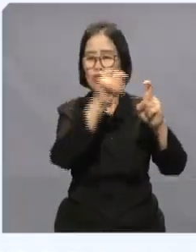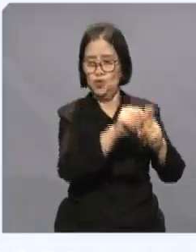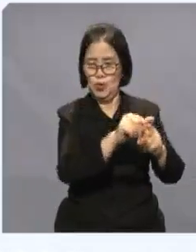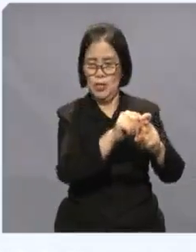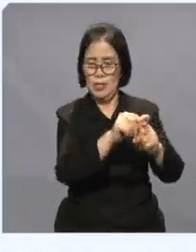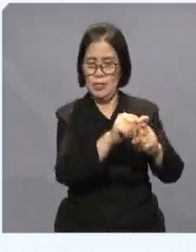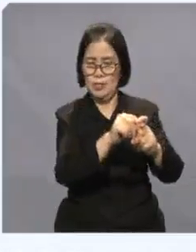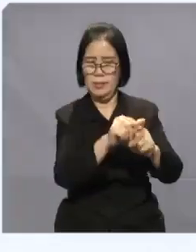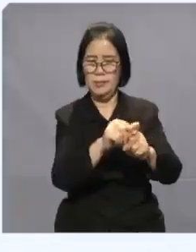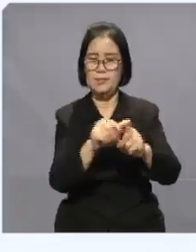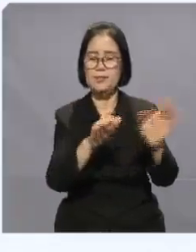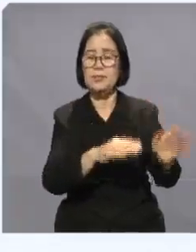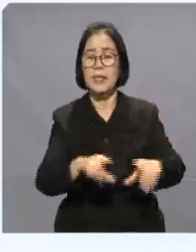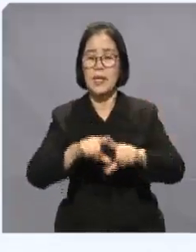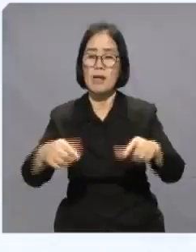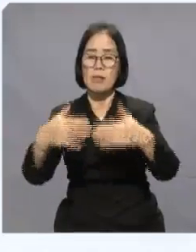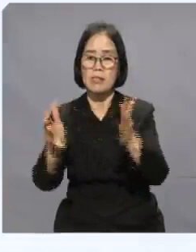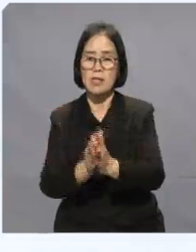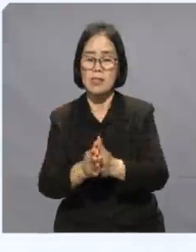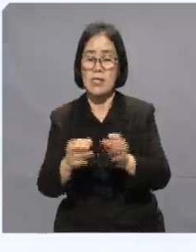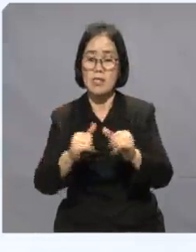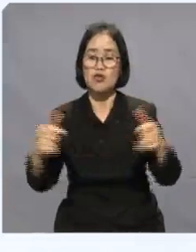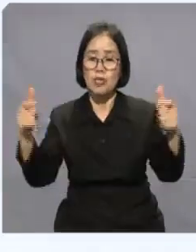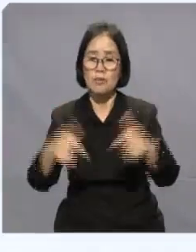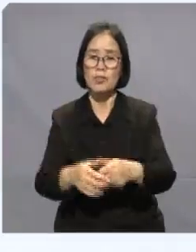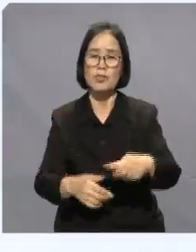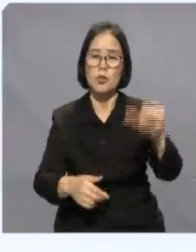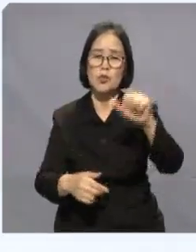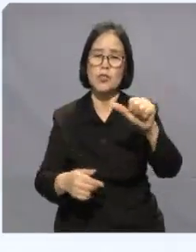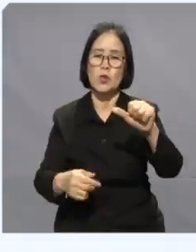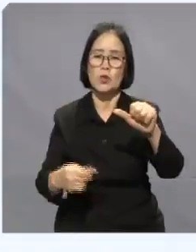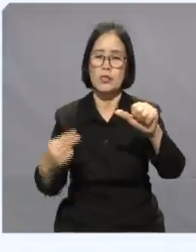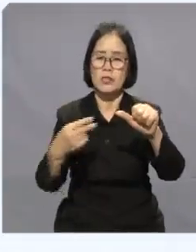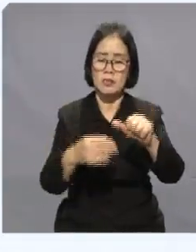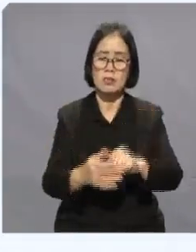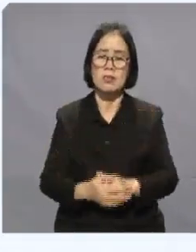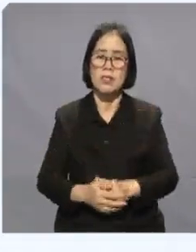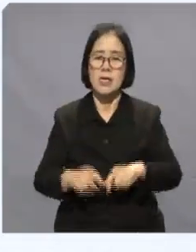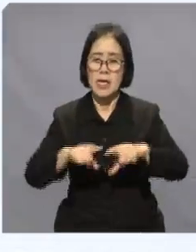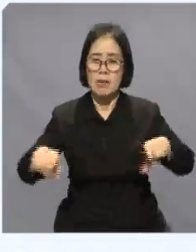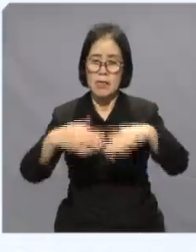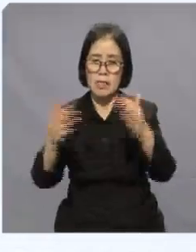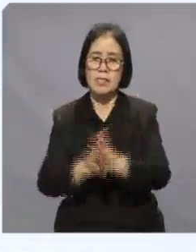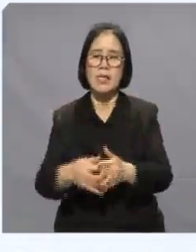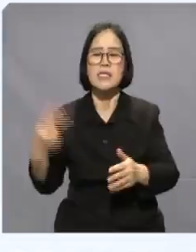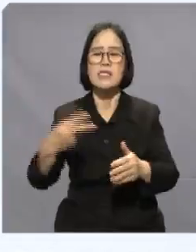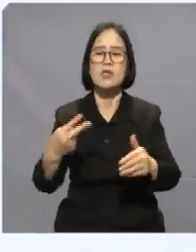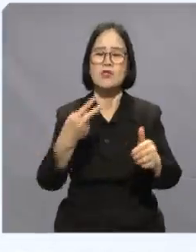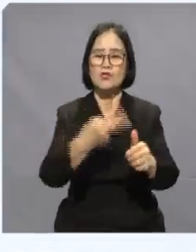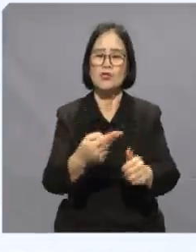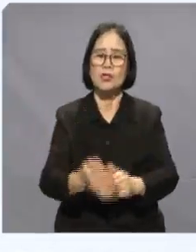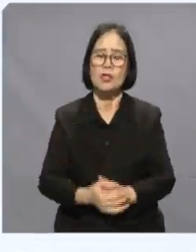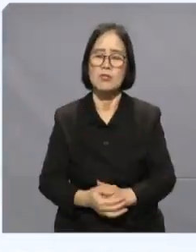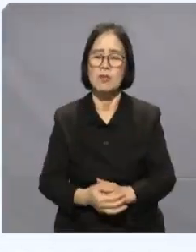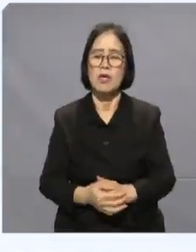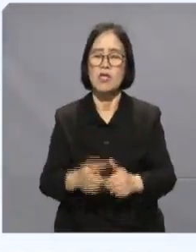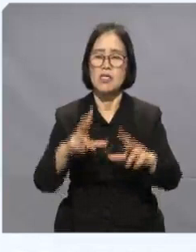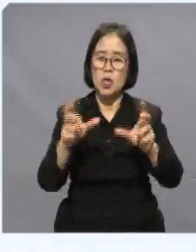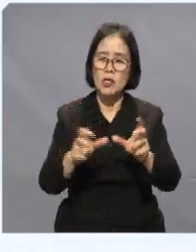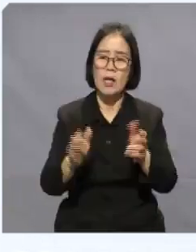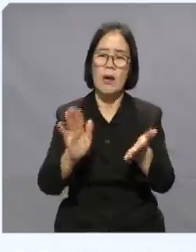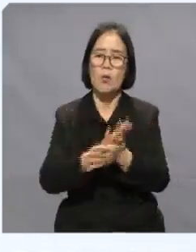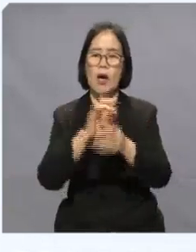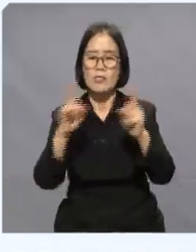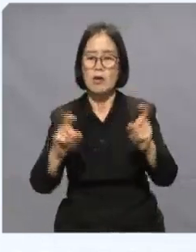추가 지급된다고 할 때 인구 감소 지역은 5천 원, 일반 자치단체엔 2천 원이 지원되지만 성남과